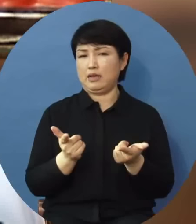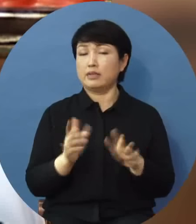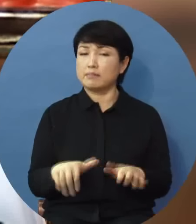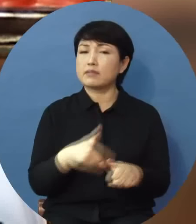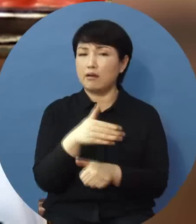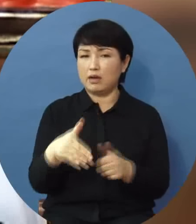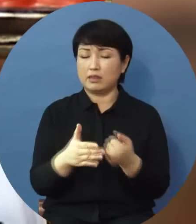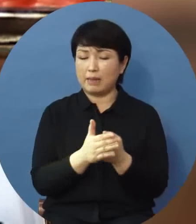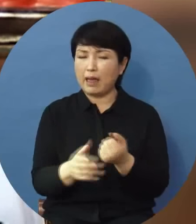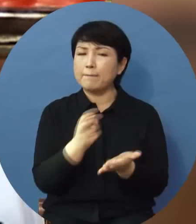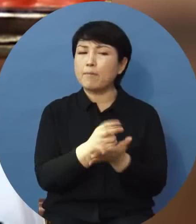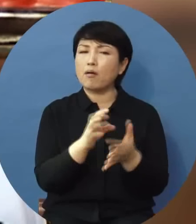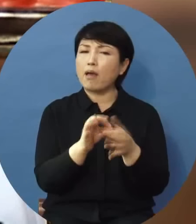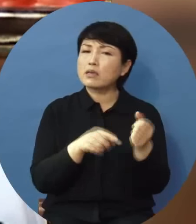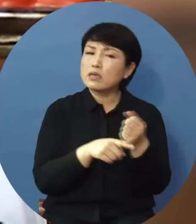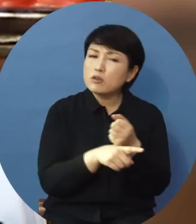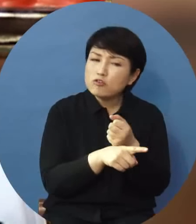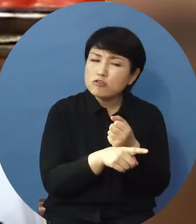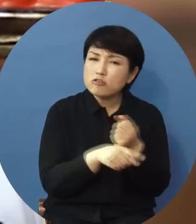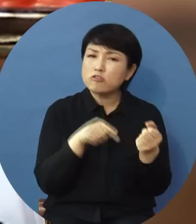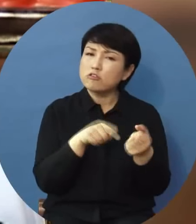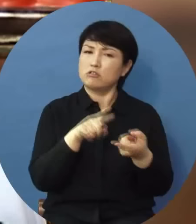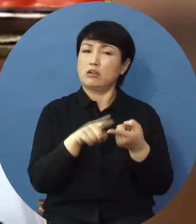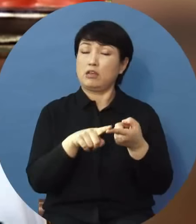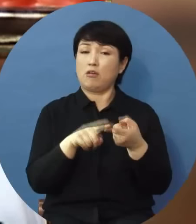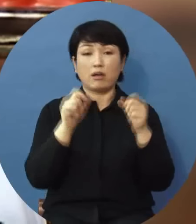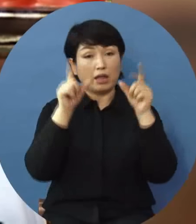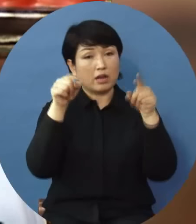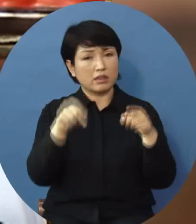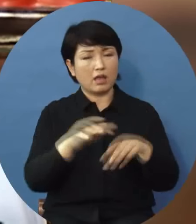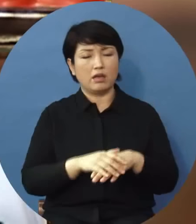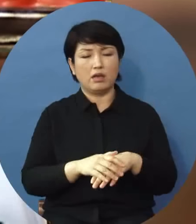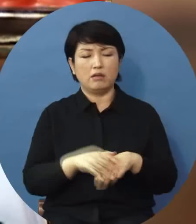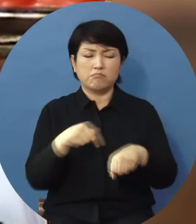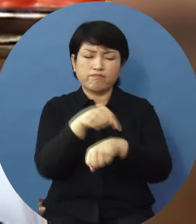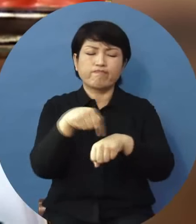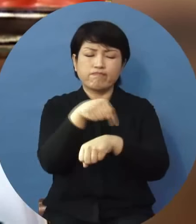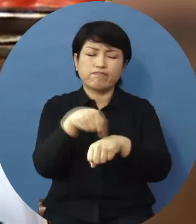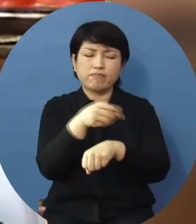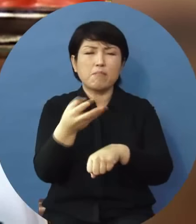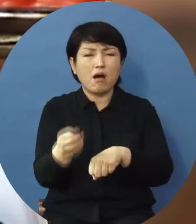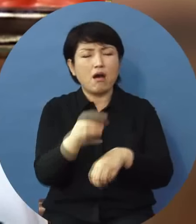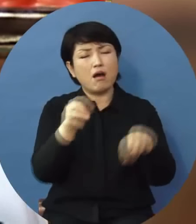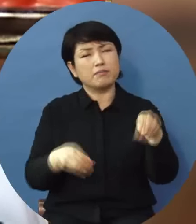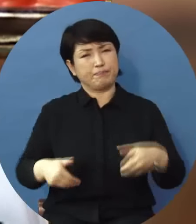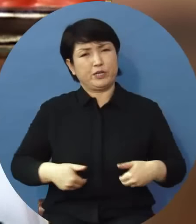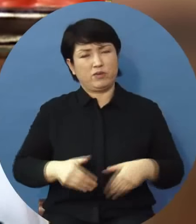때문에 법의 이치를 깨닫는데 많은 시간이